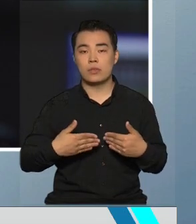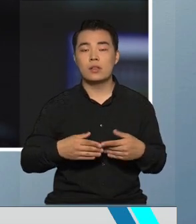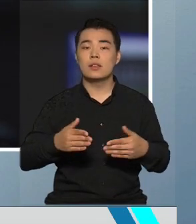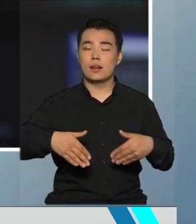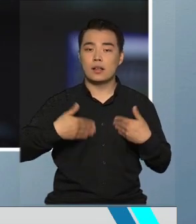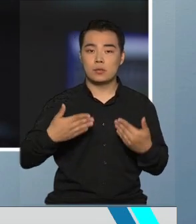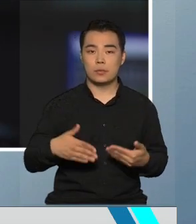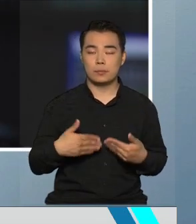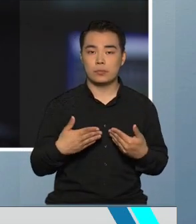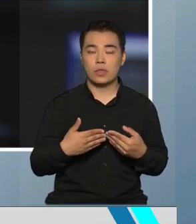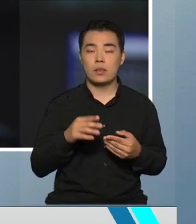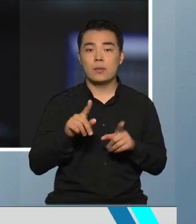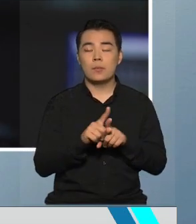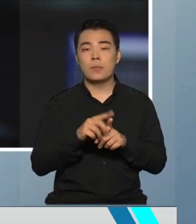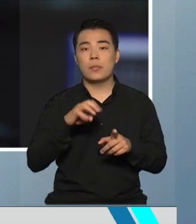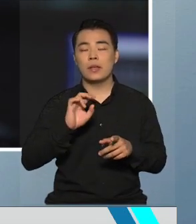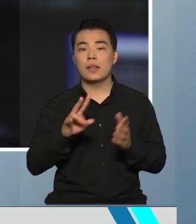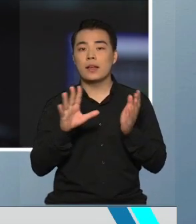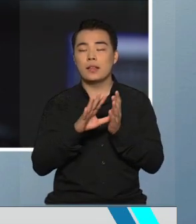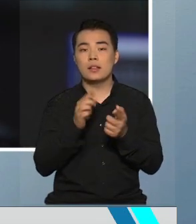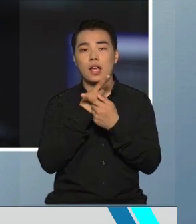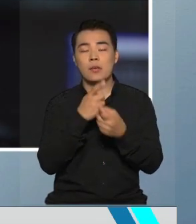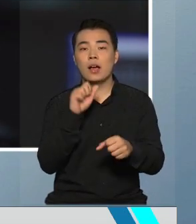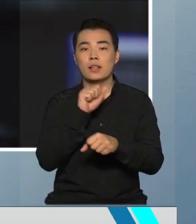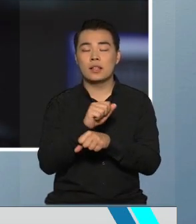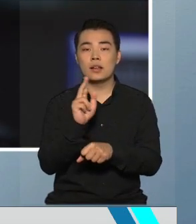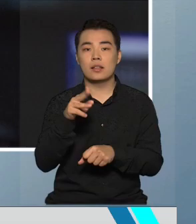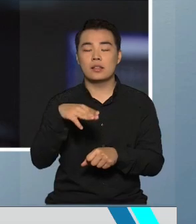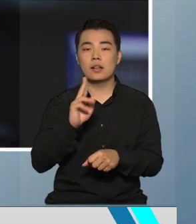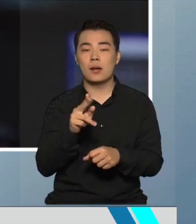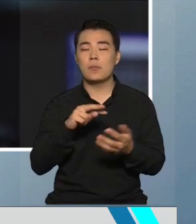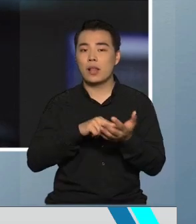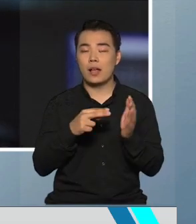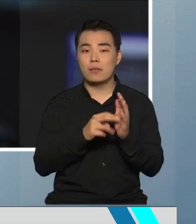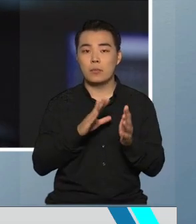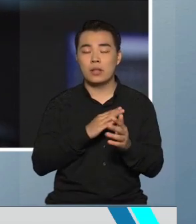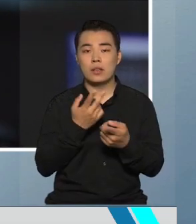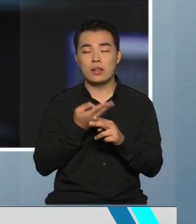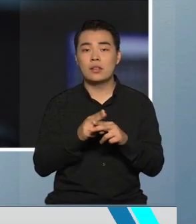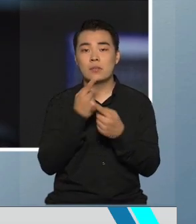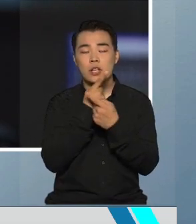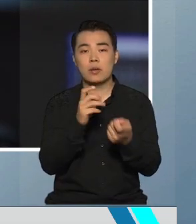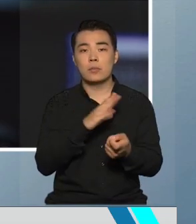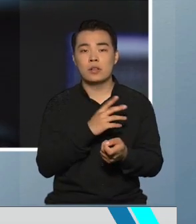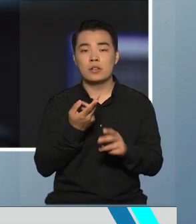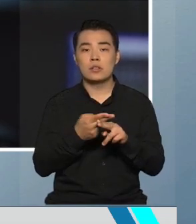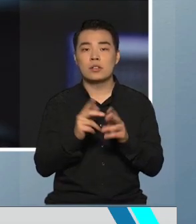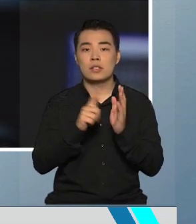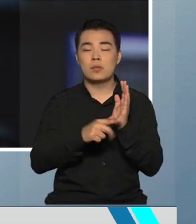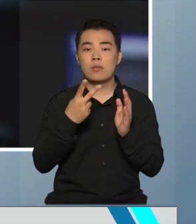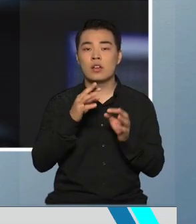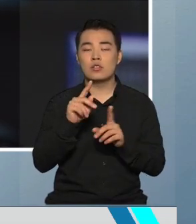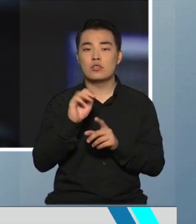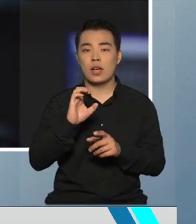Добрый вечер. В Минэнерго сообщили ранее, что остановка КТК плановая, о ней были предупреждены, продлится она 72